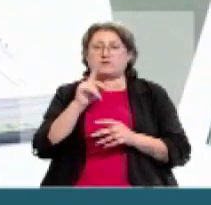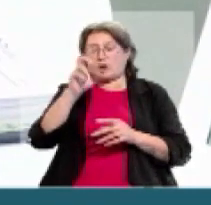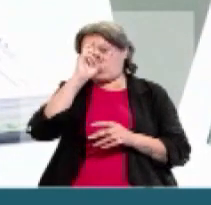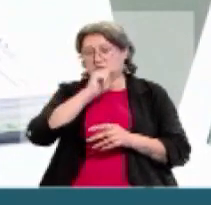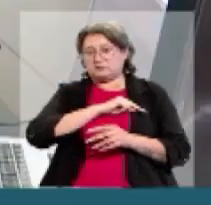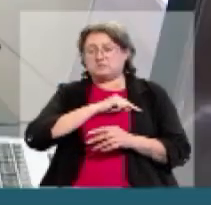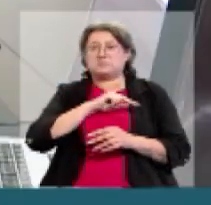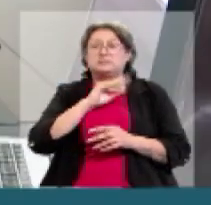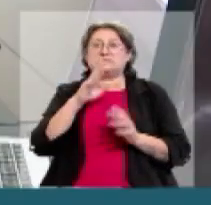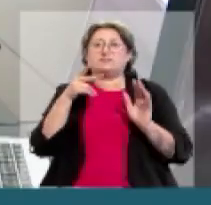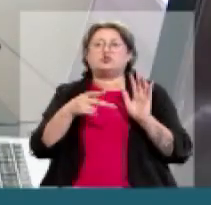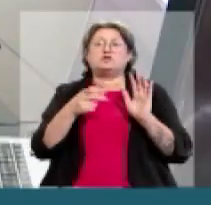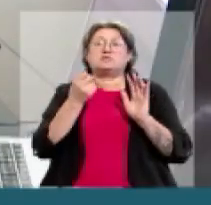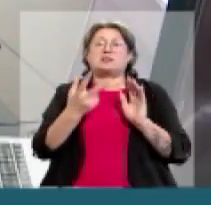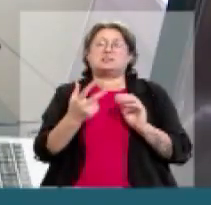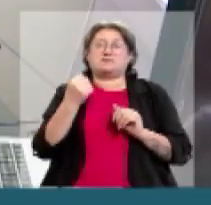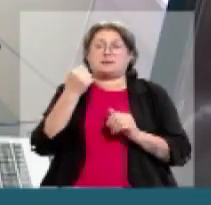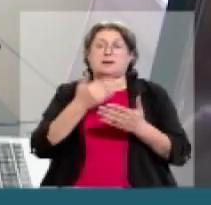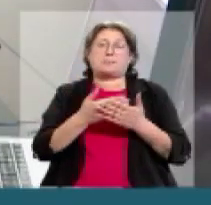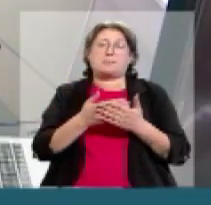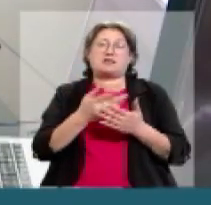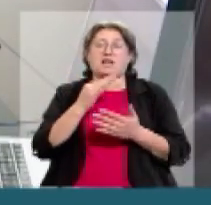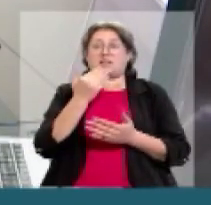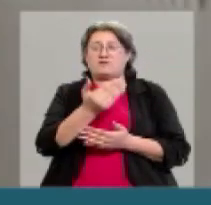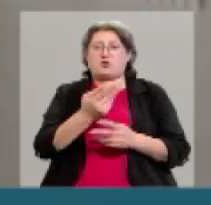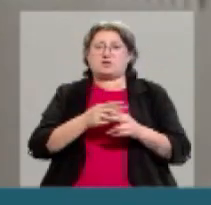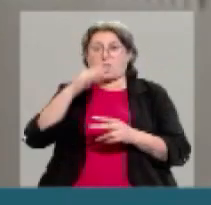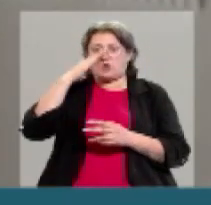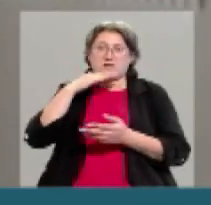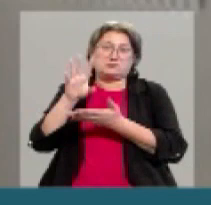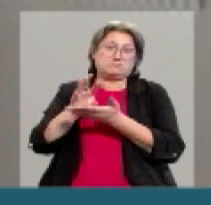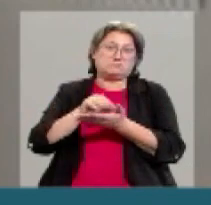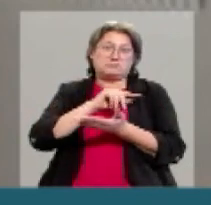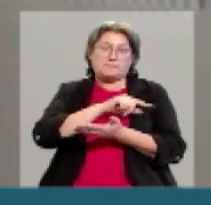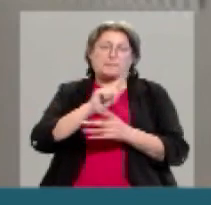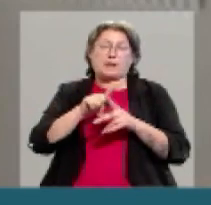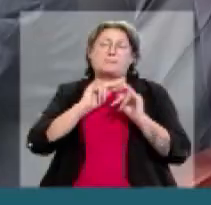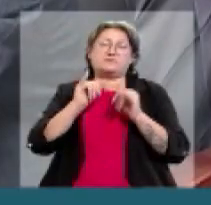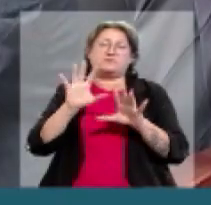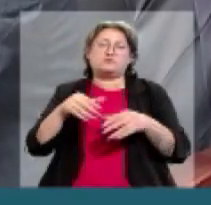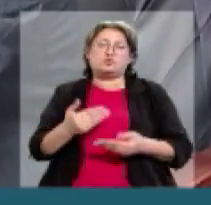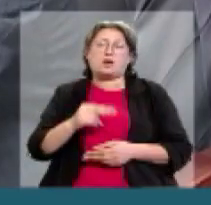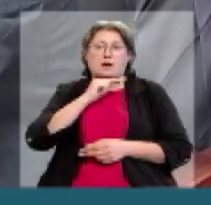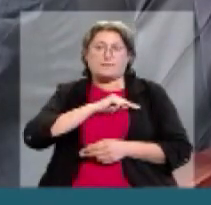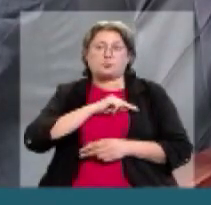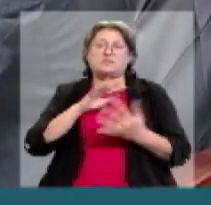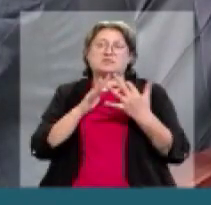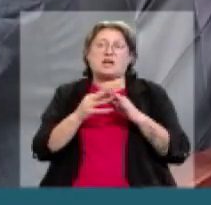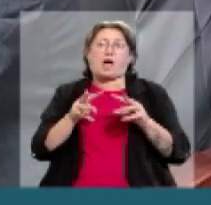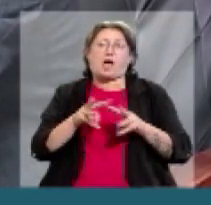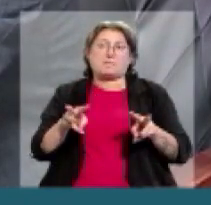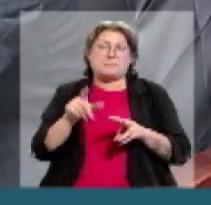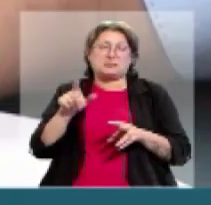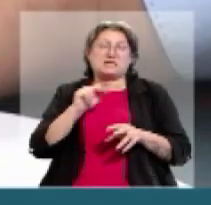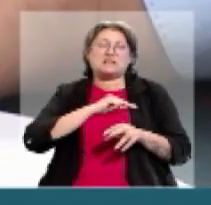государственной службе трудится с 2013-го. Примером для него стал отец, который тоже посвятил свою жизнь работе в сельском